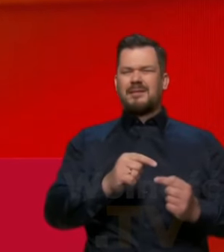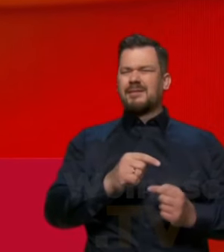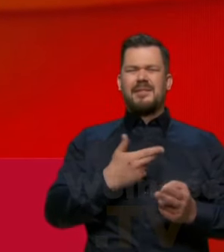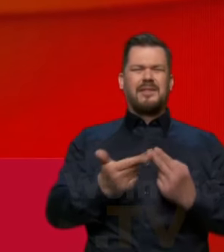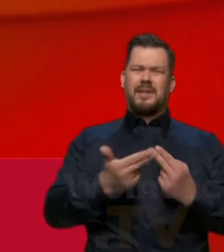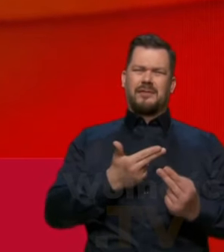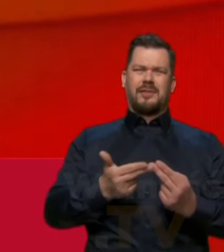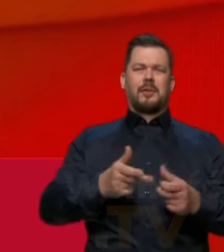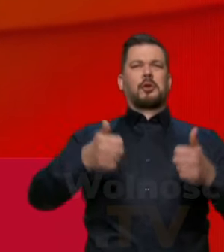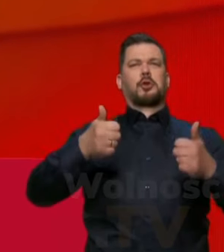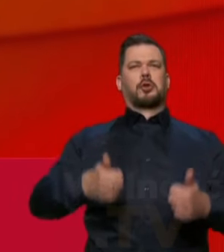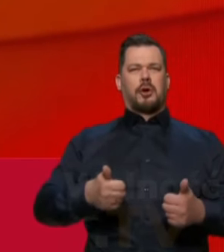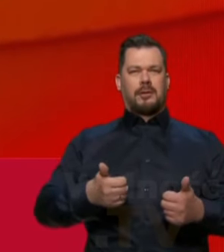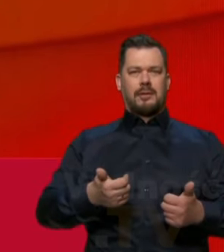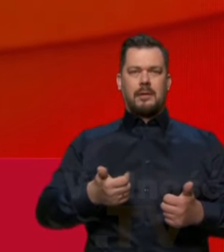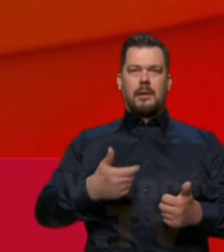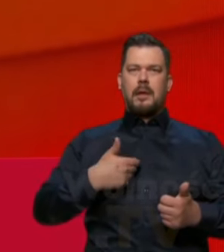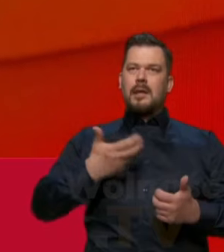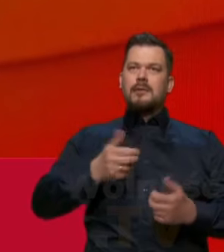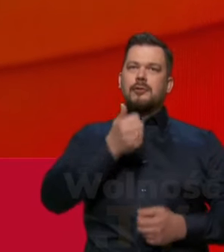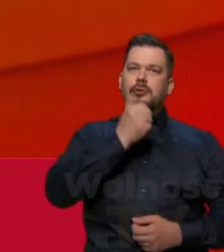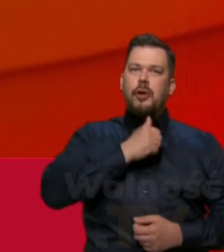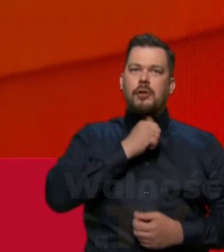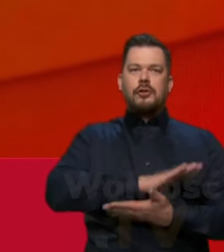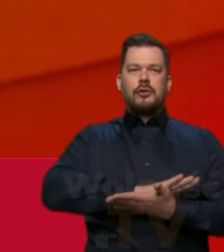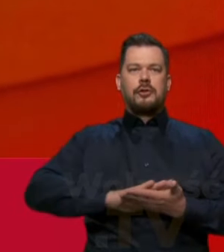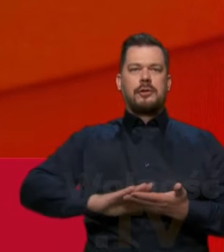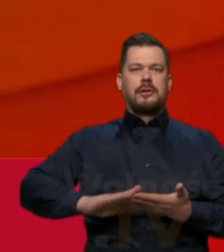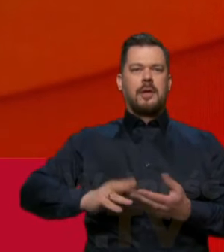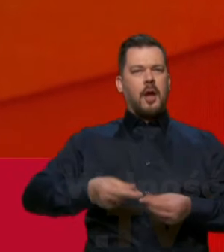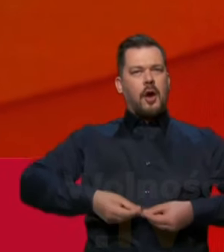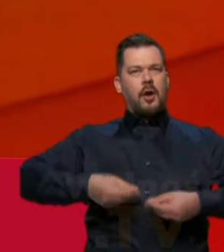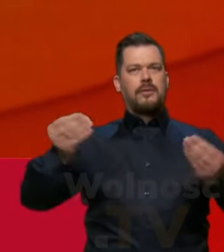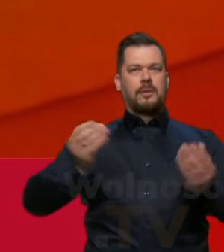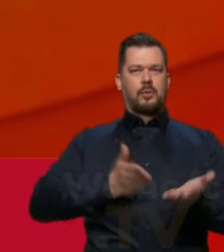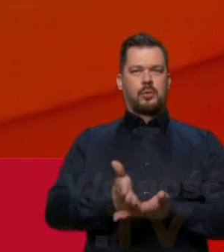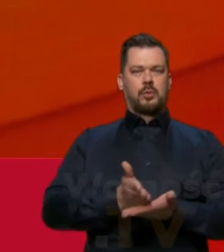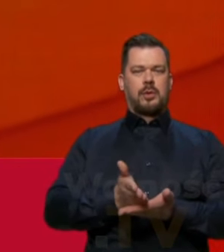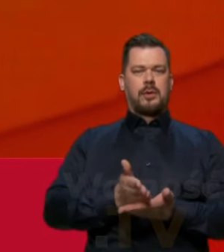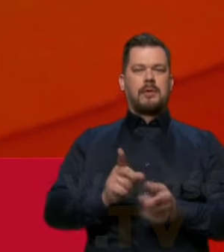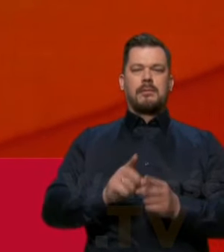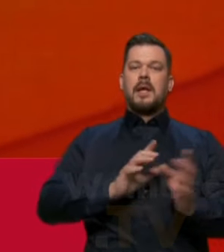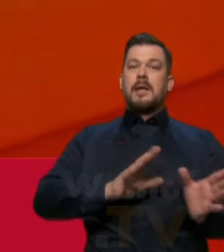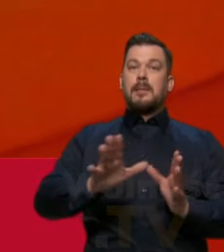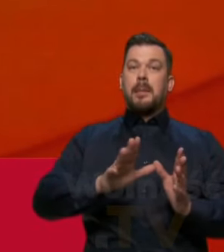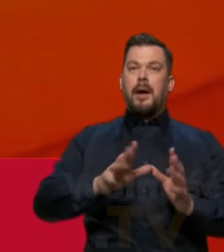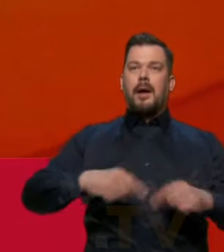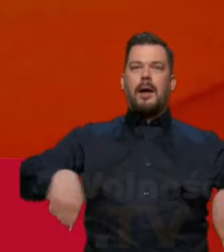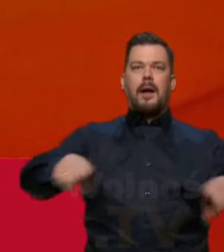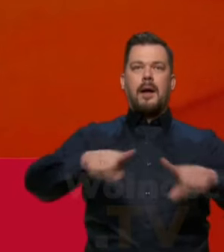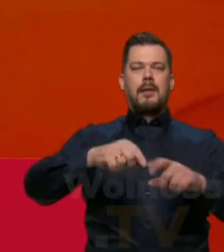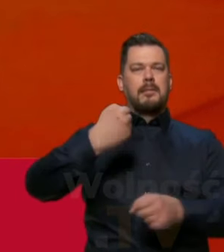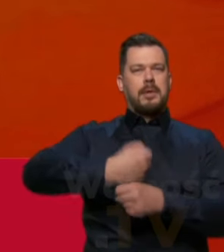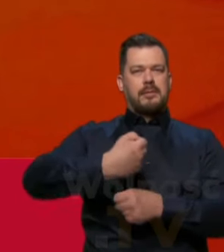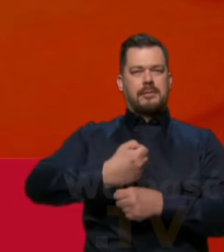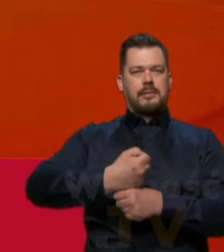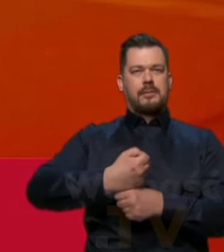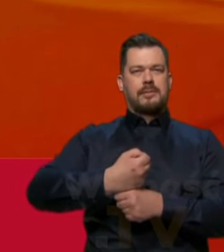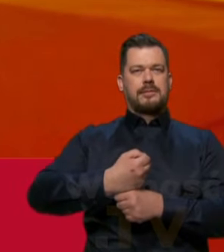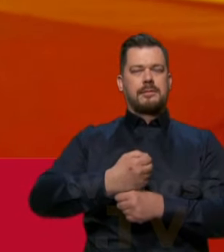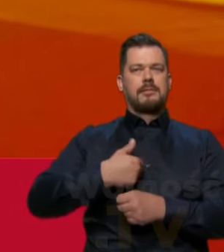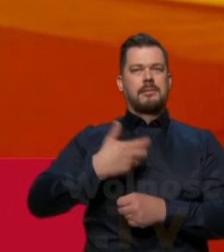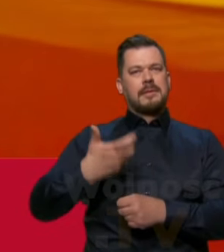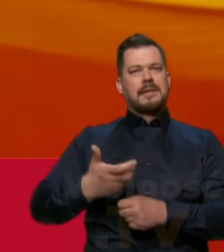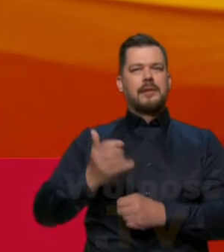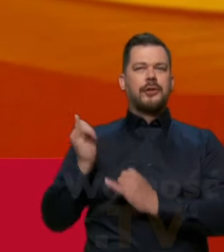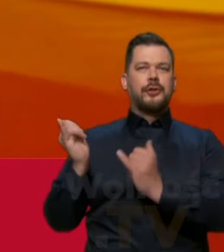żeby nie stała w miejscu. To będzie Warszawa zielona, Warszawa, która rozwija swoje usługi, która dba również o swoich pracowników po to, żeby